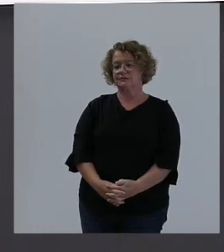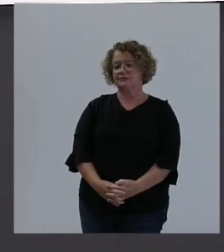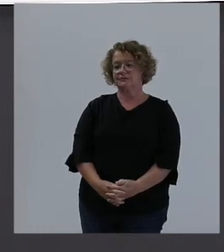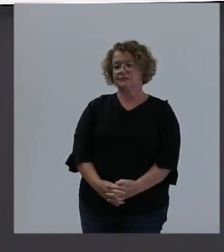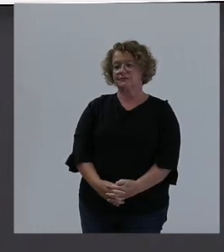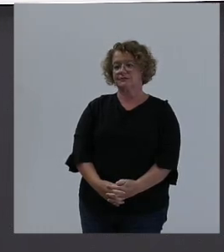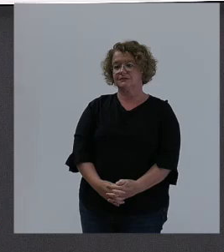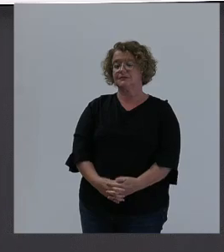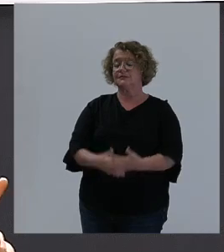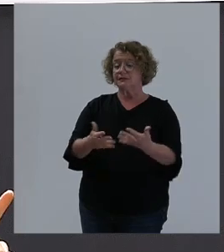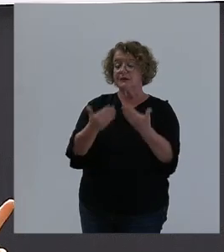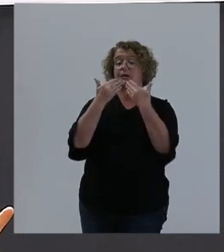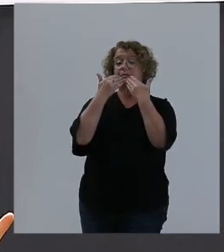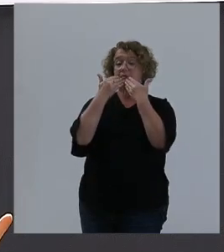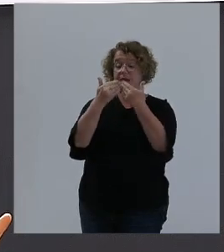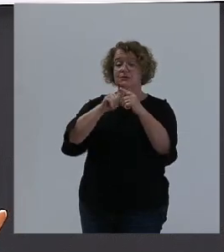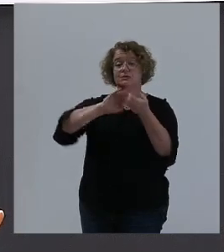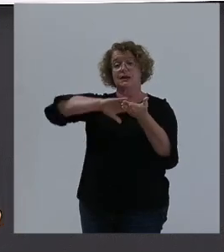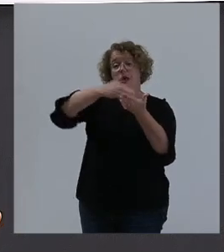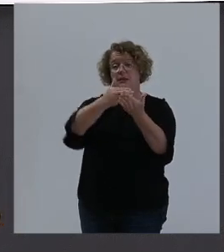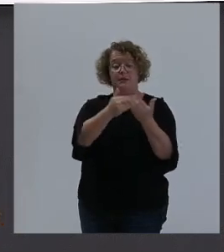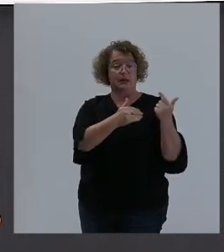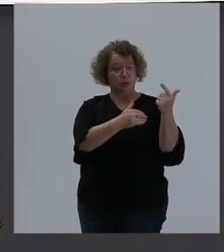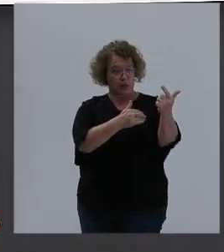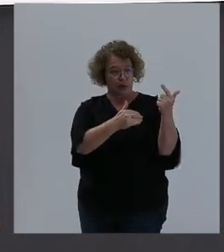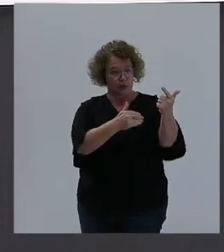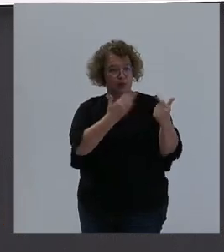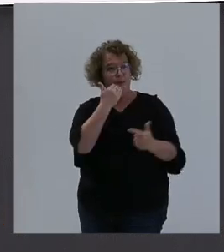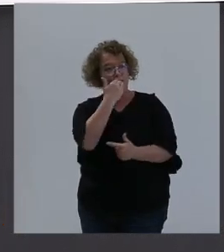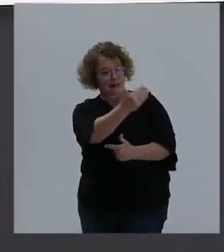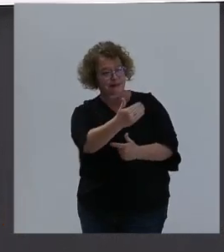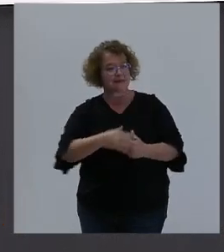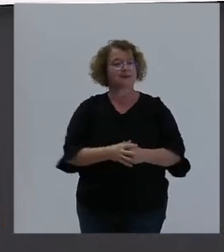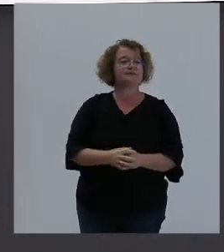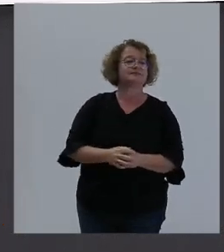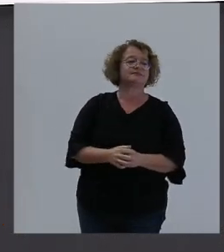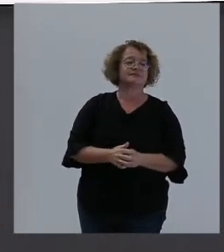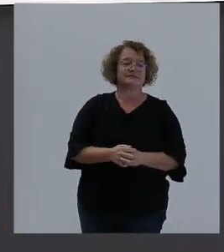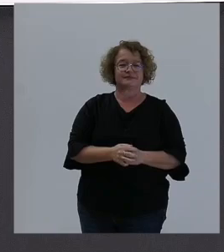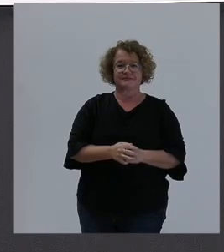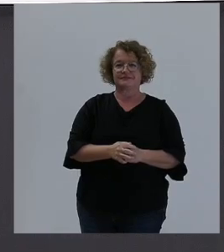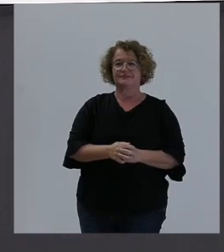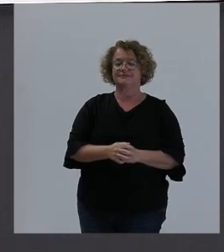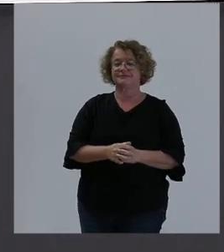Un grand merci aussi à nos traductrices qui ont fait un gros travail pendant